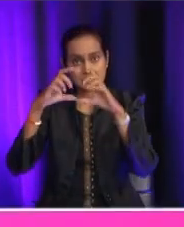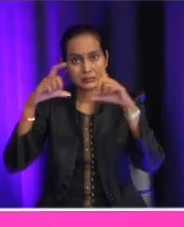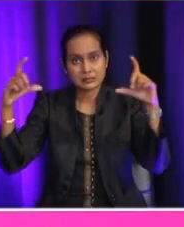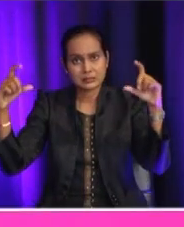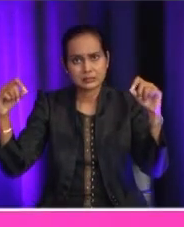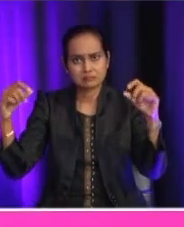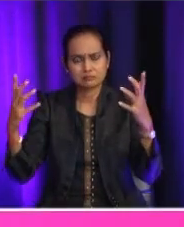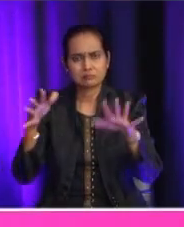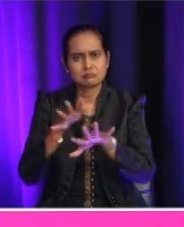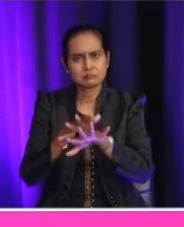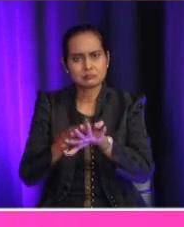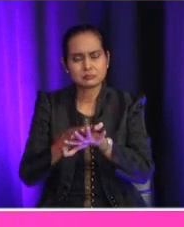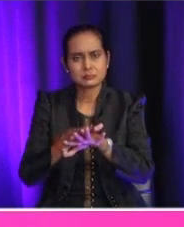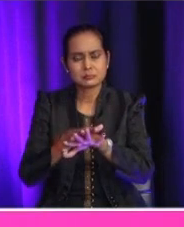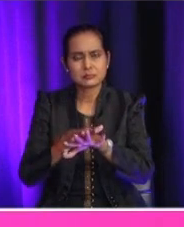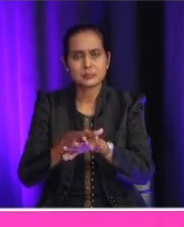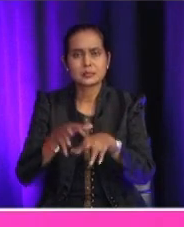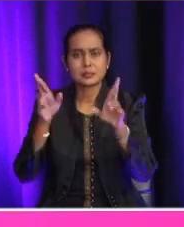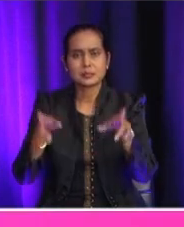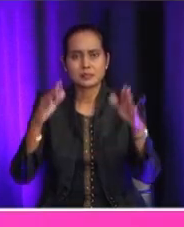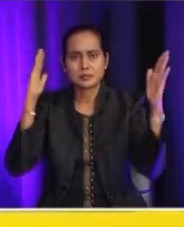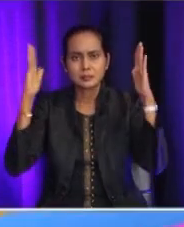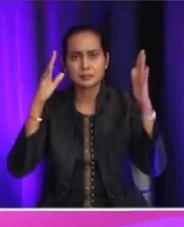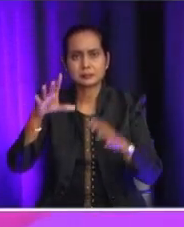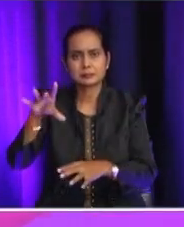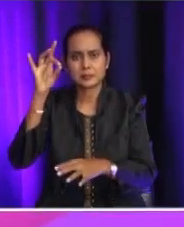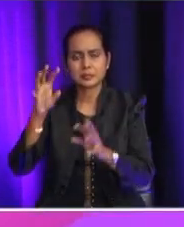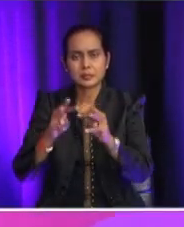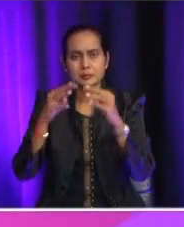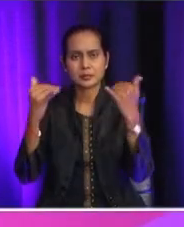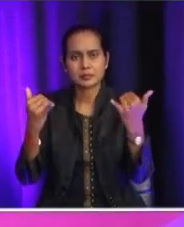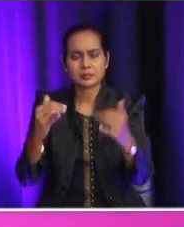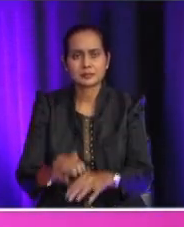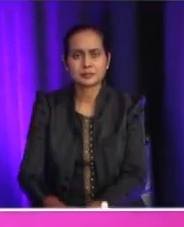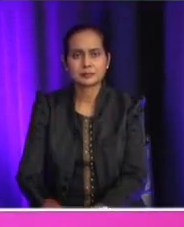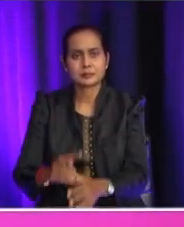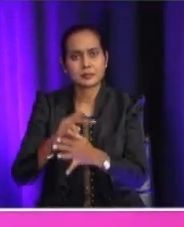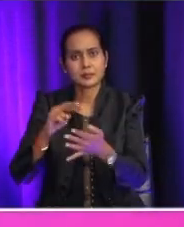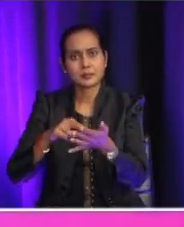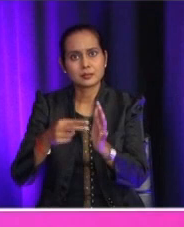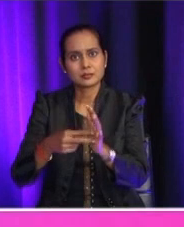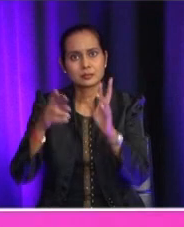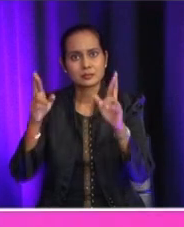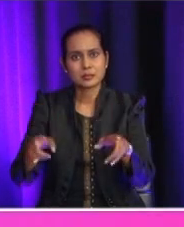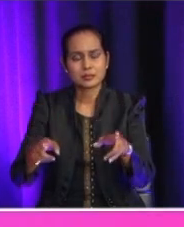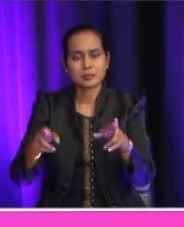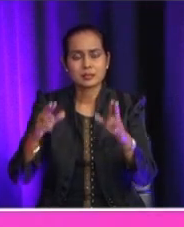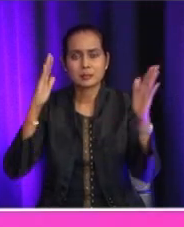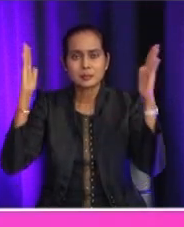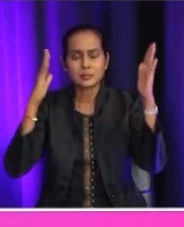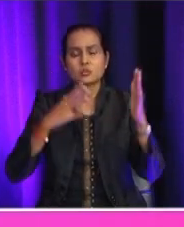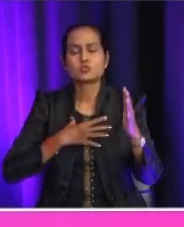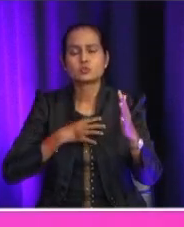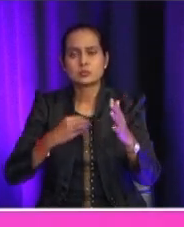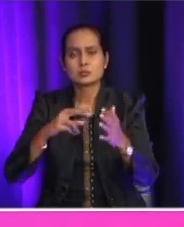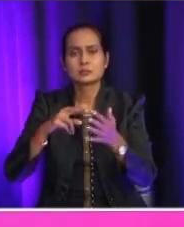ramai rakyat Malaysia memilih membaca majalah. Jadi saya menjustifikasikan bahawa rakyat Malaysia suka membaca bahan ilmiah kerana kandungan